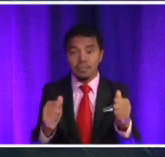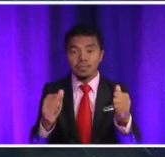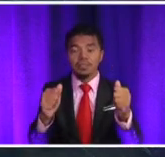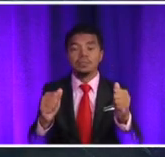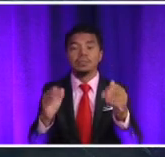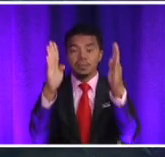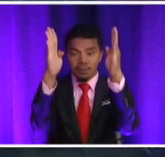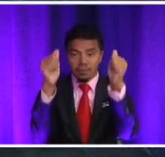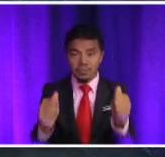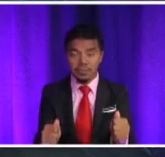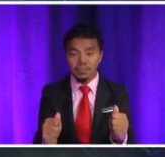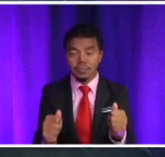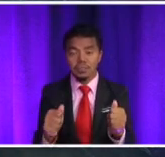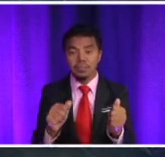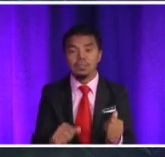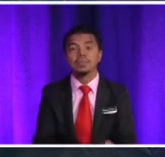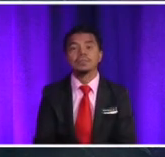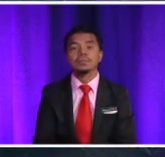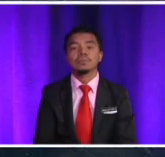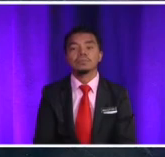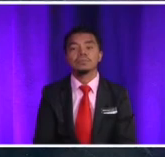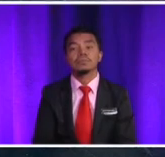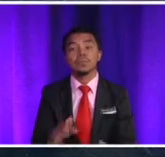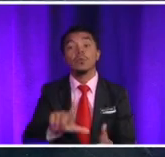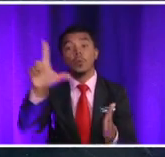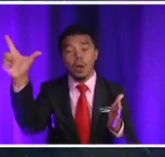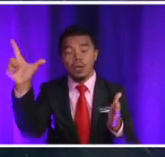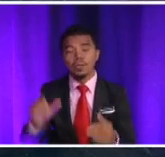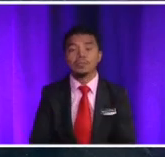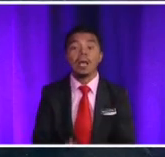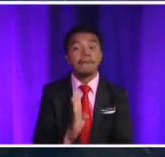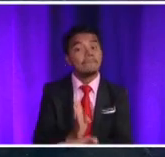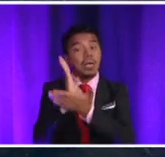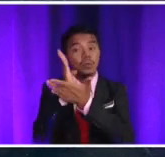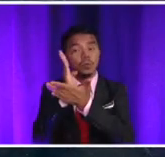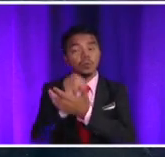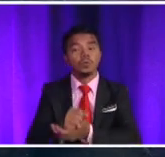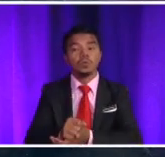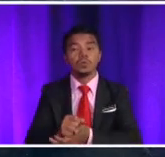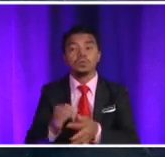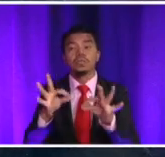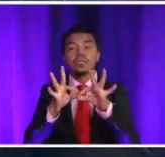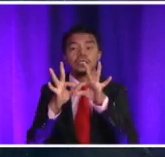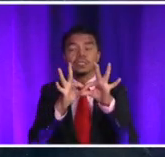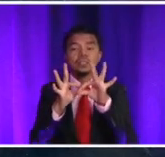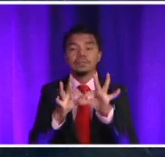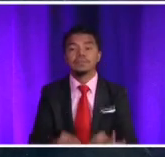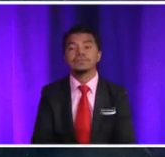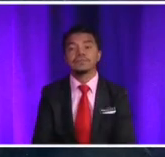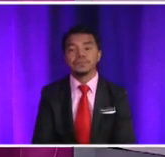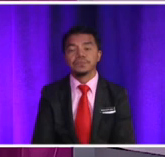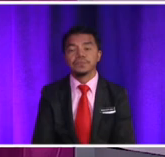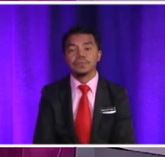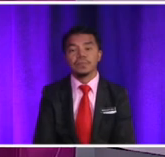Usahawan untuk menjanjikan perniagaan mereka Jadi ini adalah contoh-contoh agensi yang ada bagi bantu